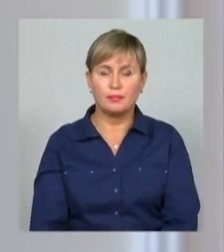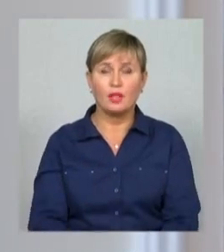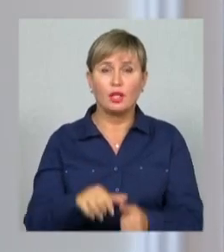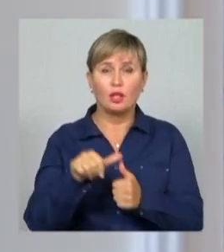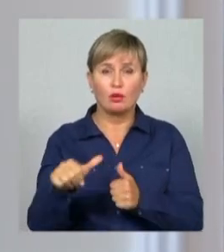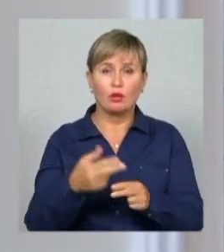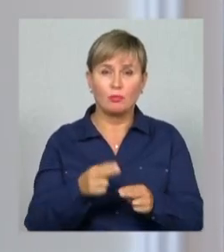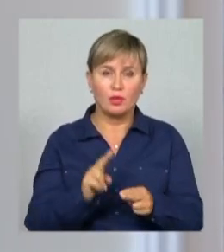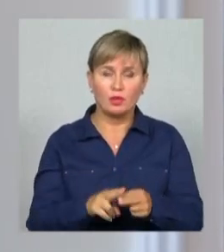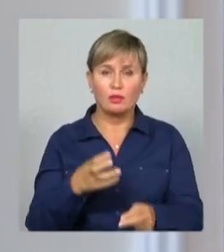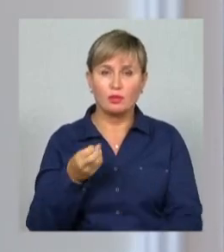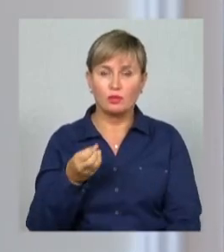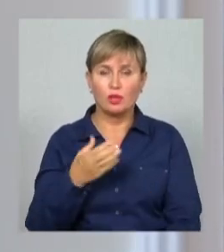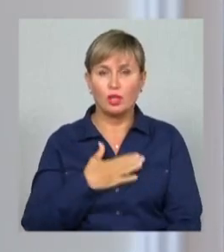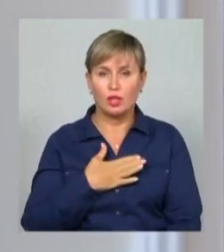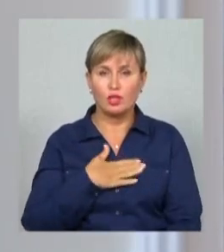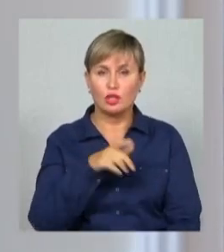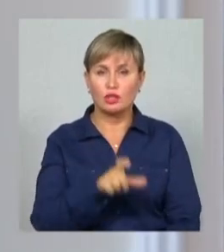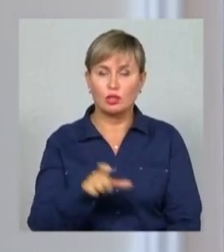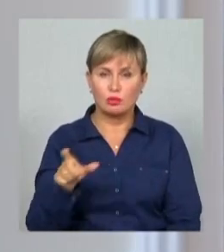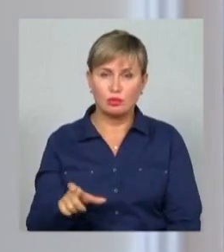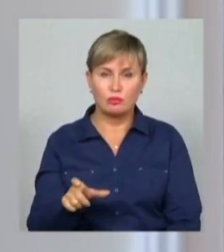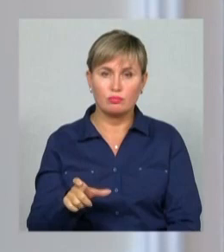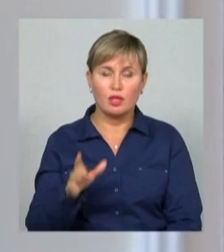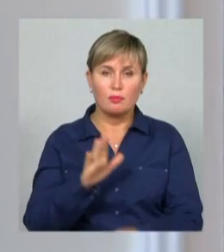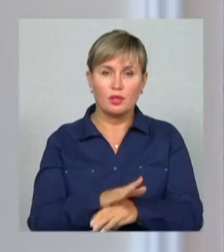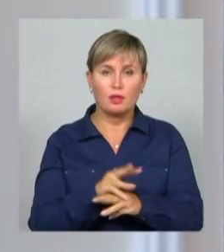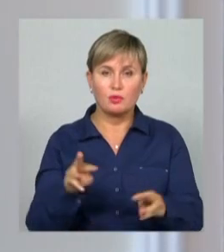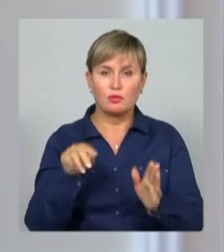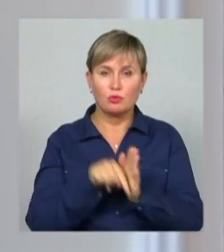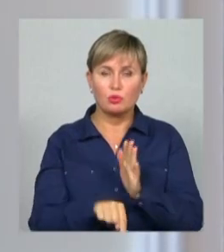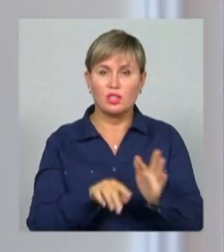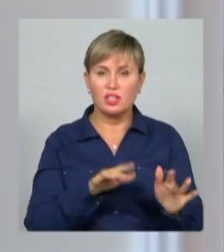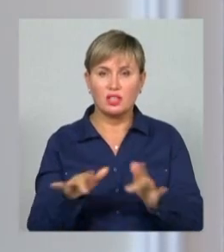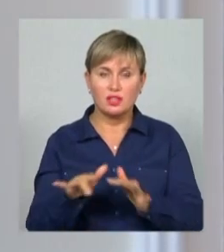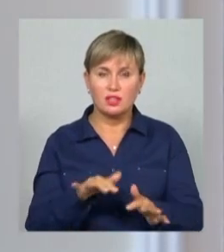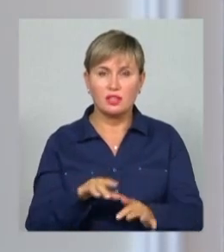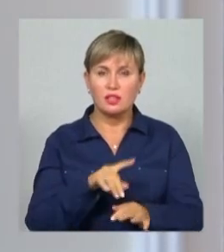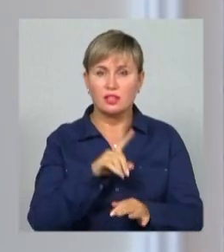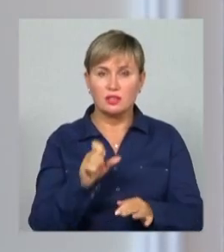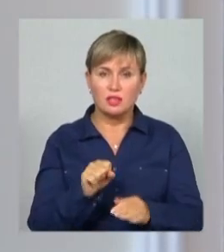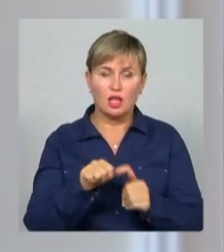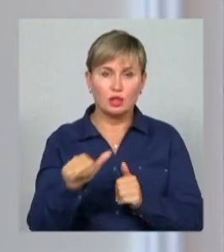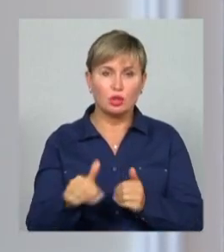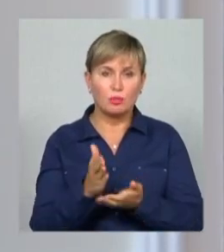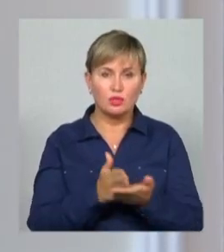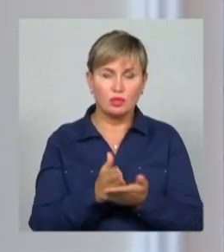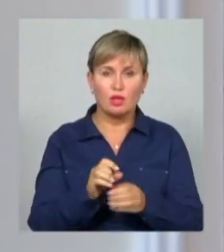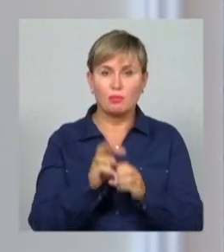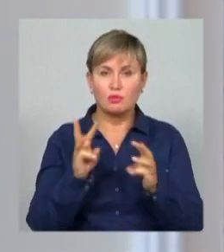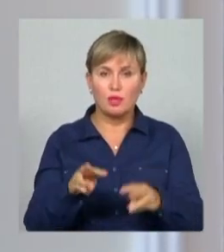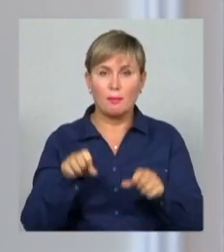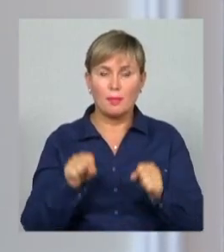Кроме того, наши сотрудники приказа министра внутренних дел за особые заслуги в обеспечении